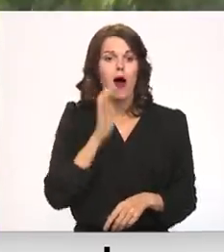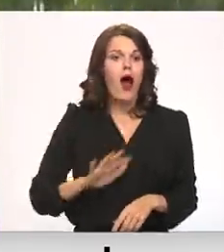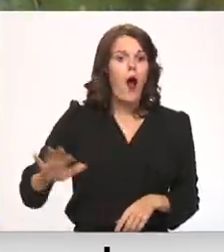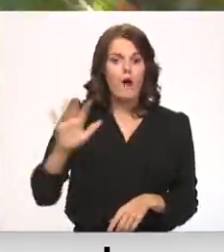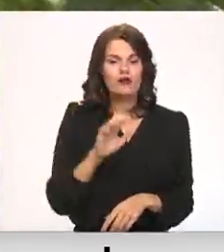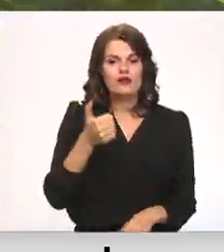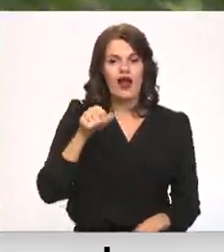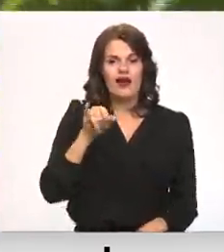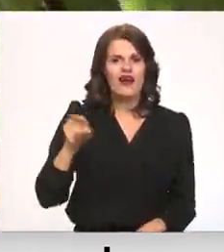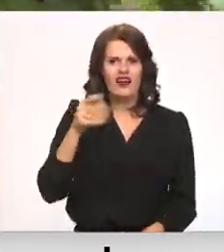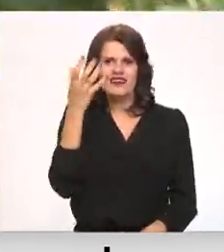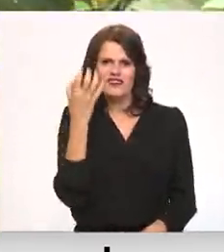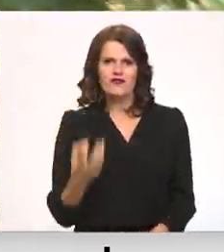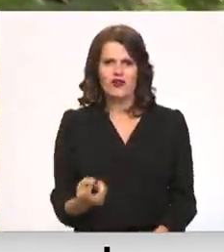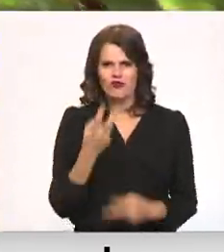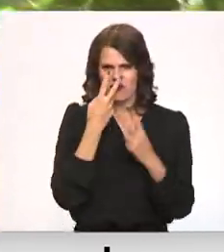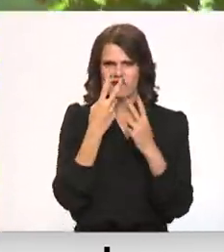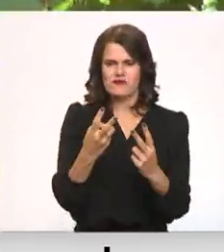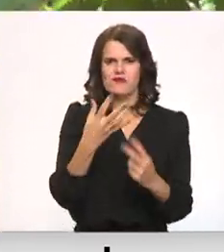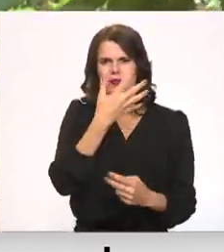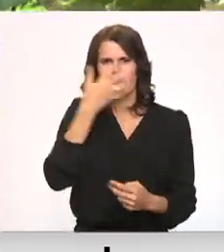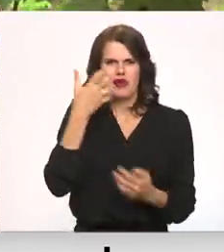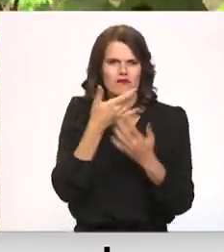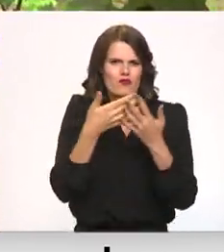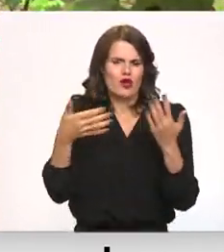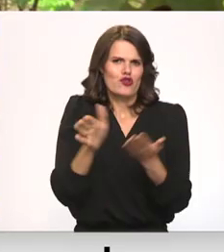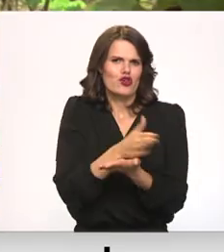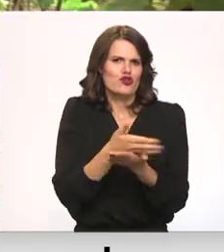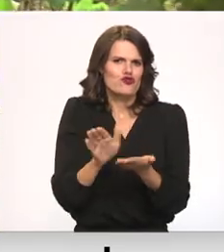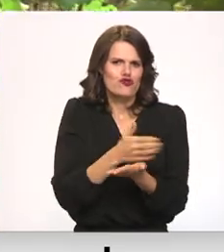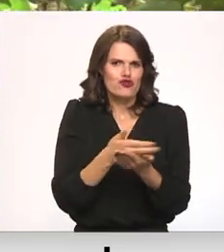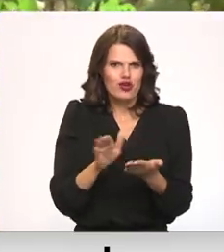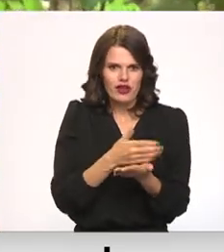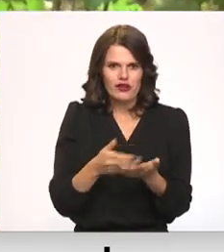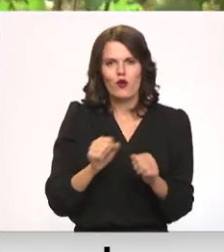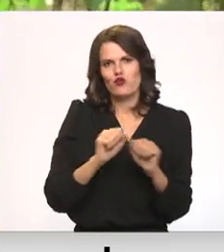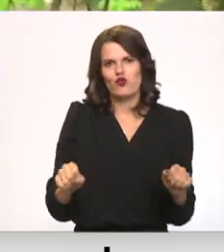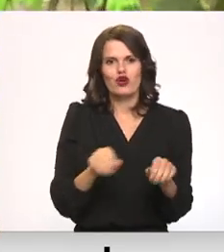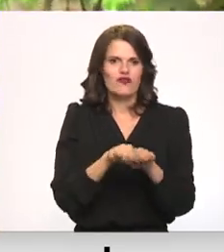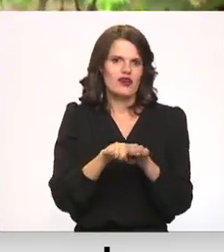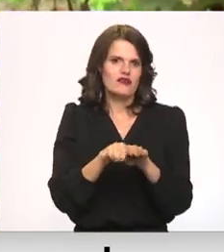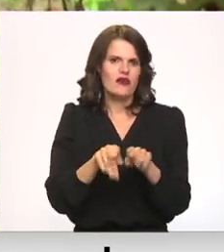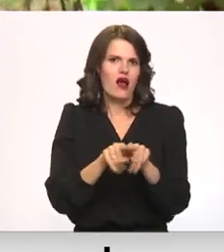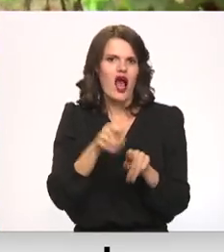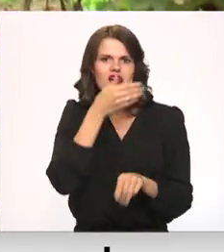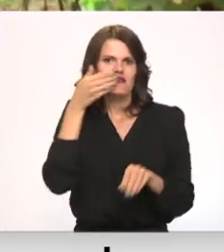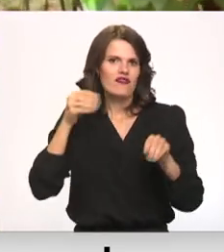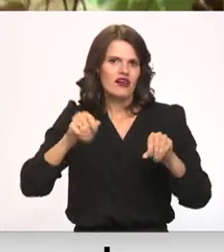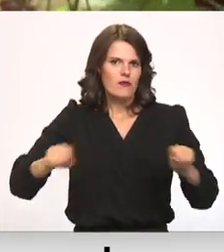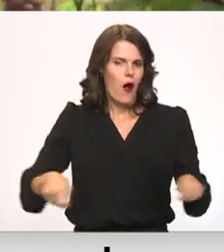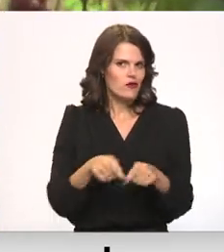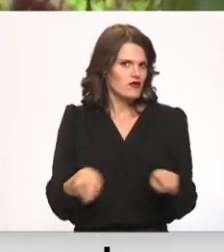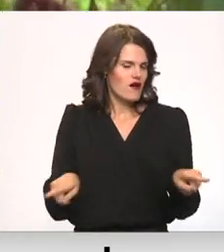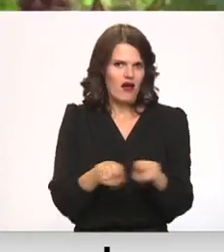Gata Kužuma vīnogu dārzā ir vairāk nekā 500 šķirnes vīnogu, kuras droši var salīdzināt ar siltajās zemēs